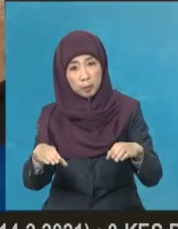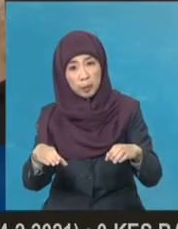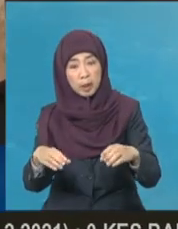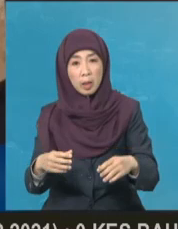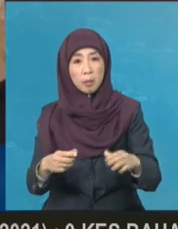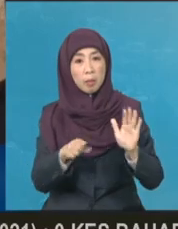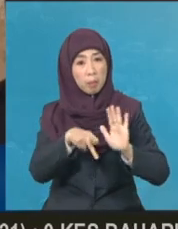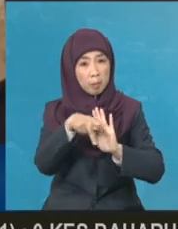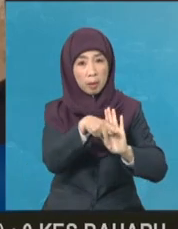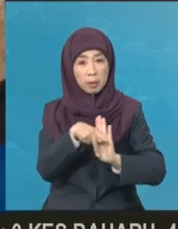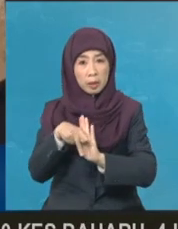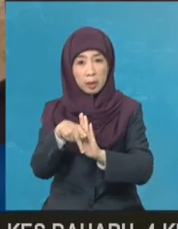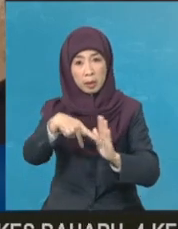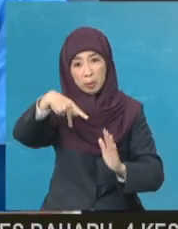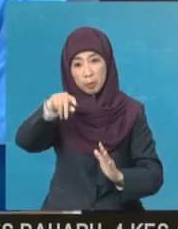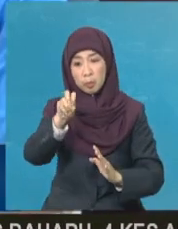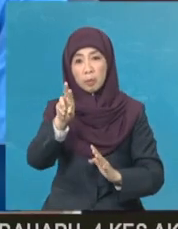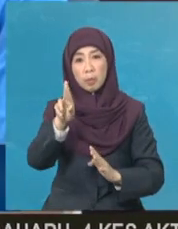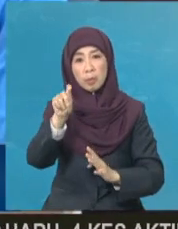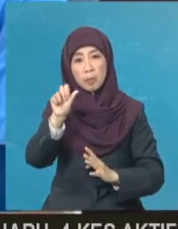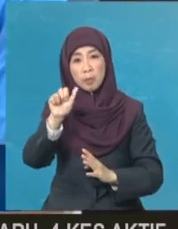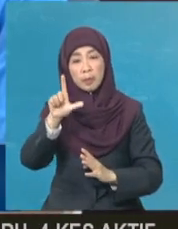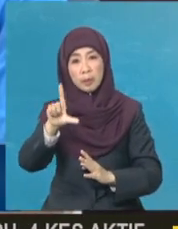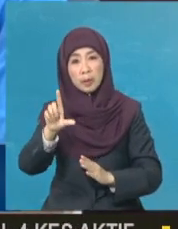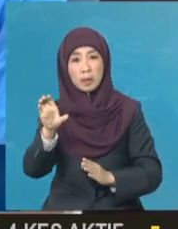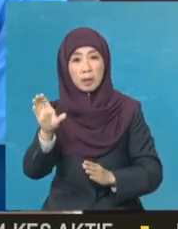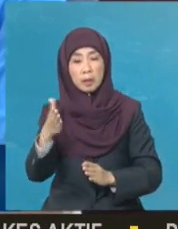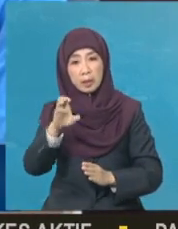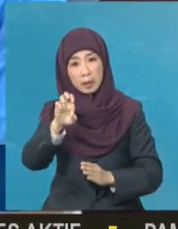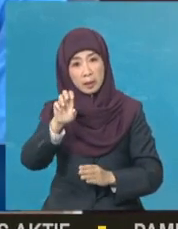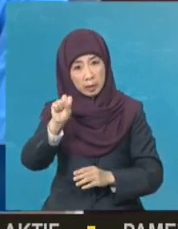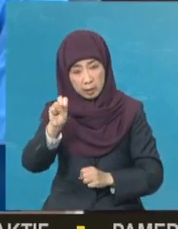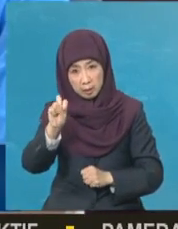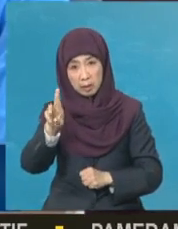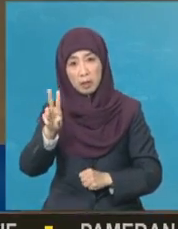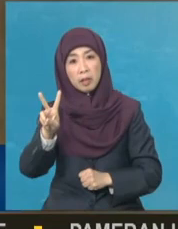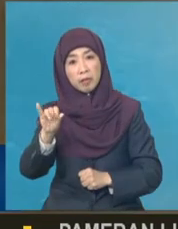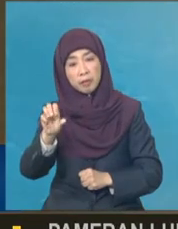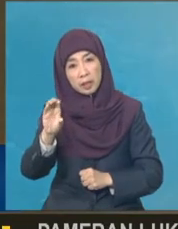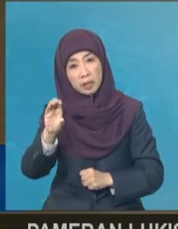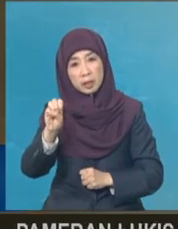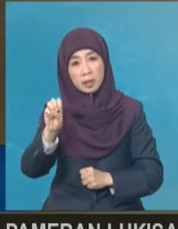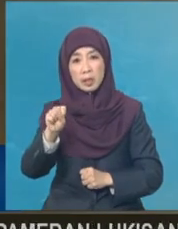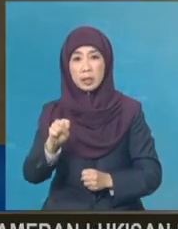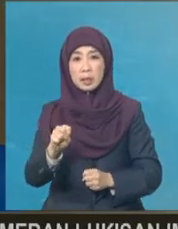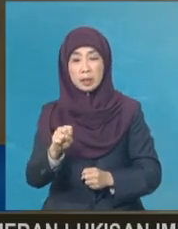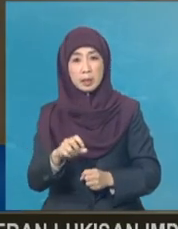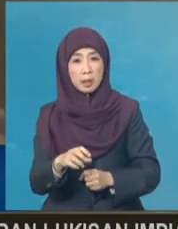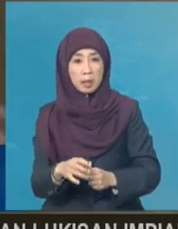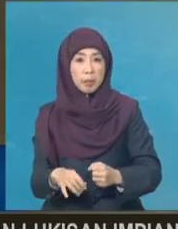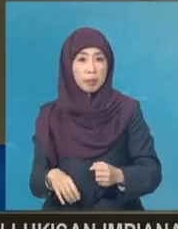selain dari mempamerkan Hotel ICBC serta mempromosikan activity activity pembangunan industri yang sedang dijalankan